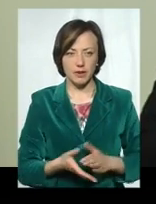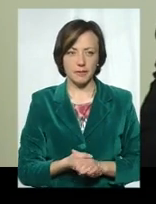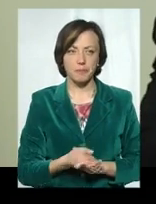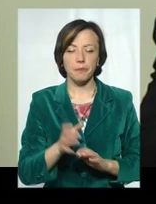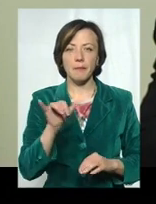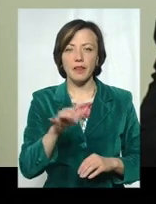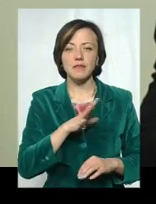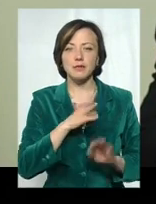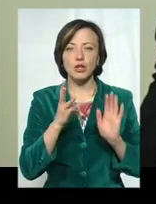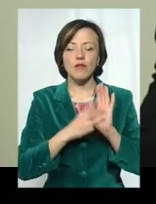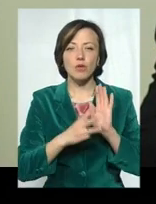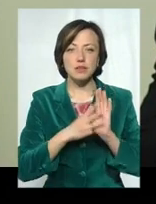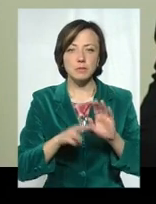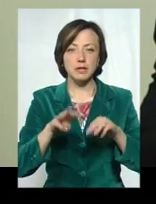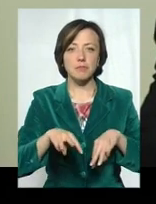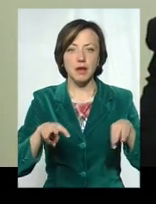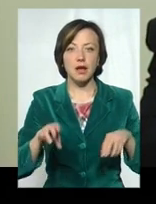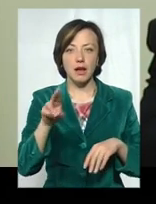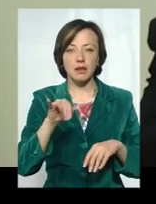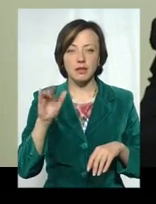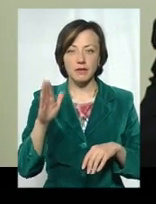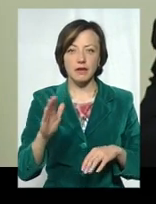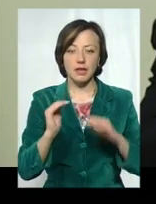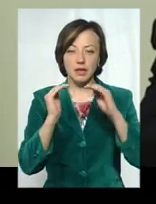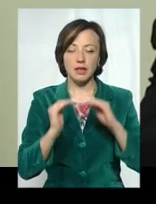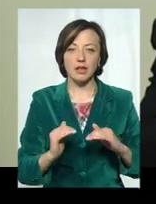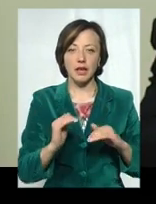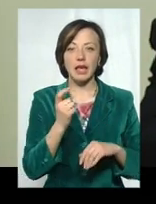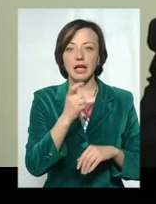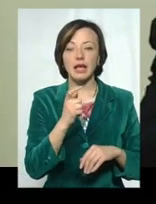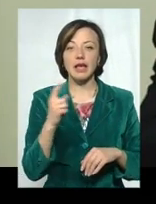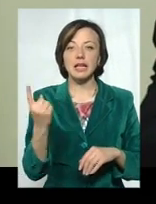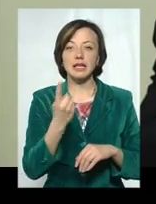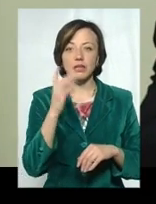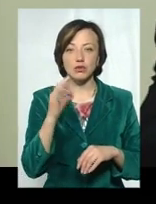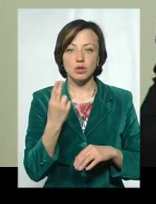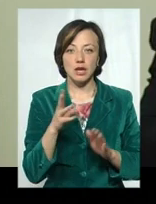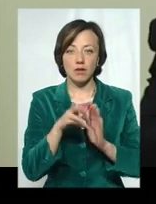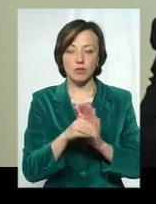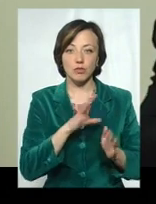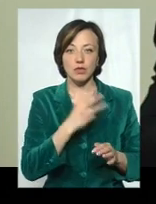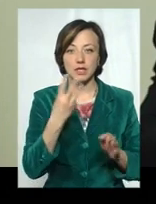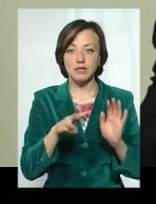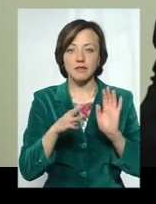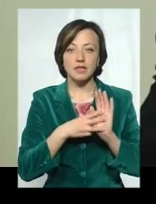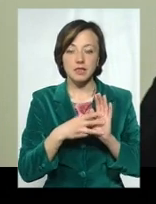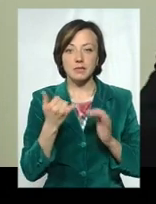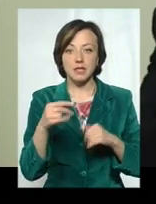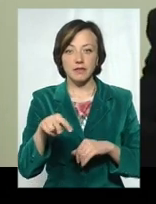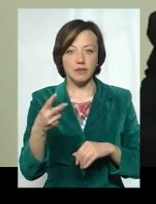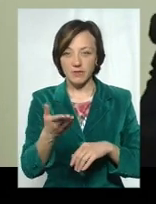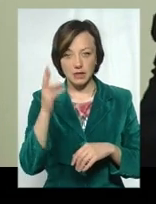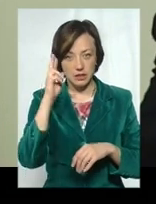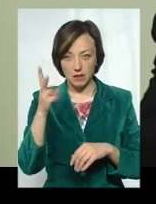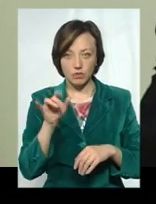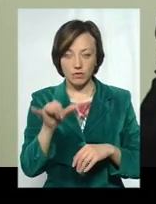вас було 80 мільярдів, ви взяли, знизили ЄСВ на 40%, було 38, стало 22. Ви що, не знали,